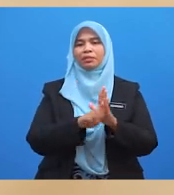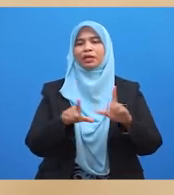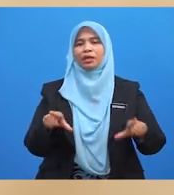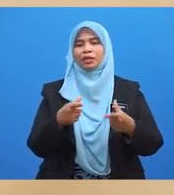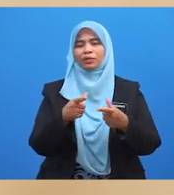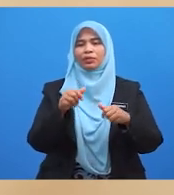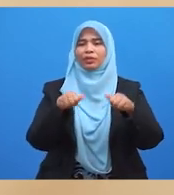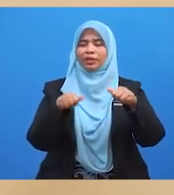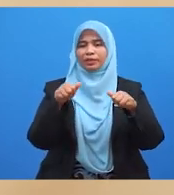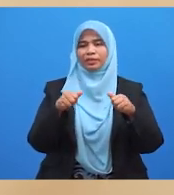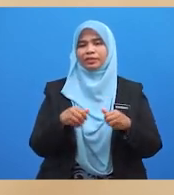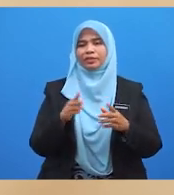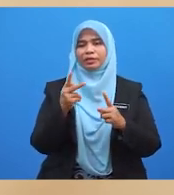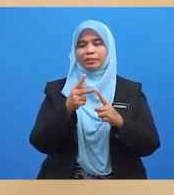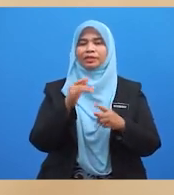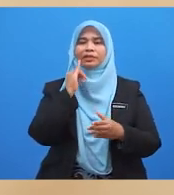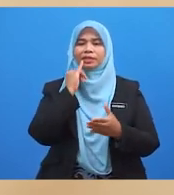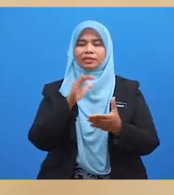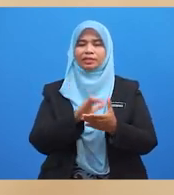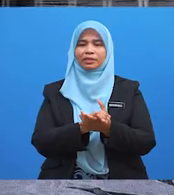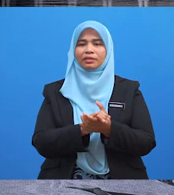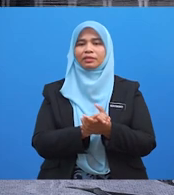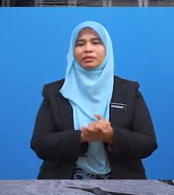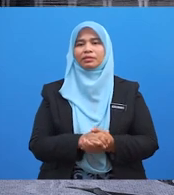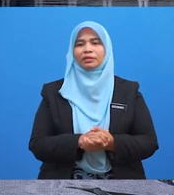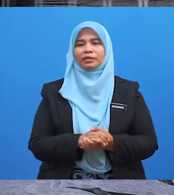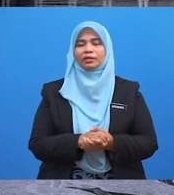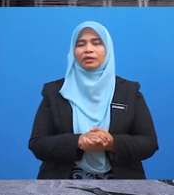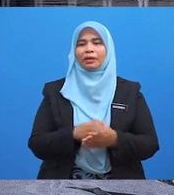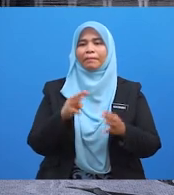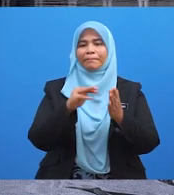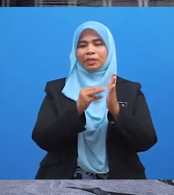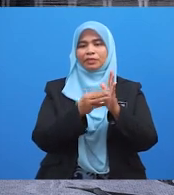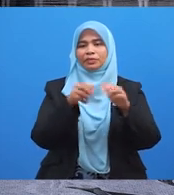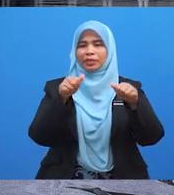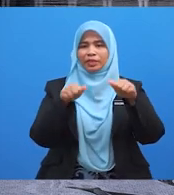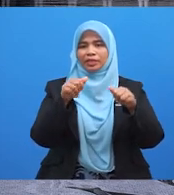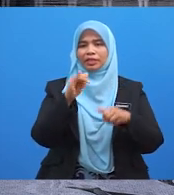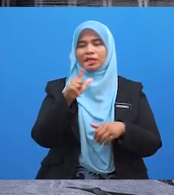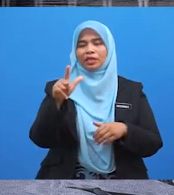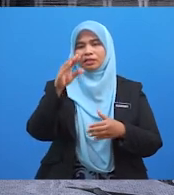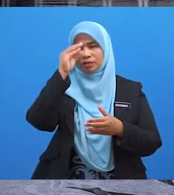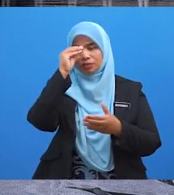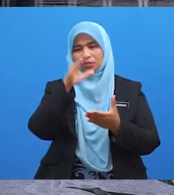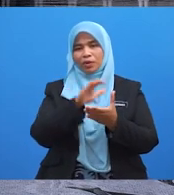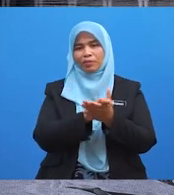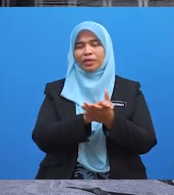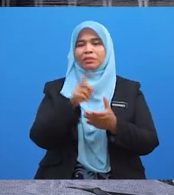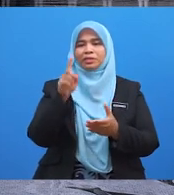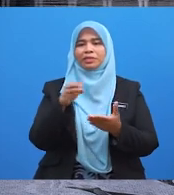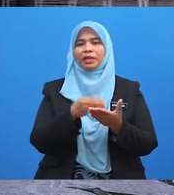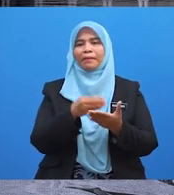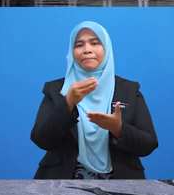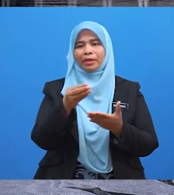isterinya walaupun tidak berpoligami. Maksud adil di sini ialah suami mestilah memberi